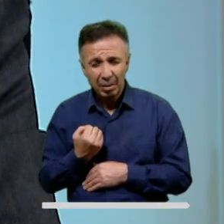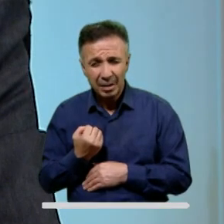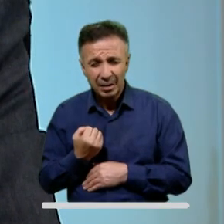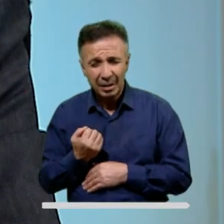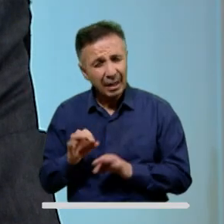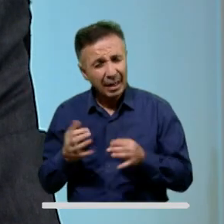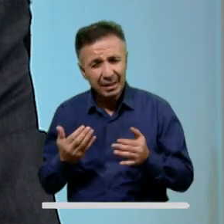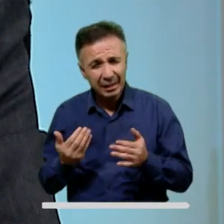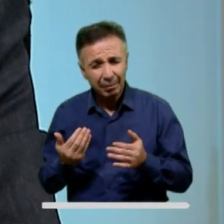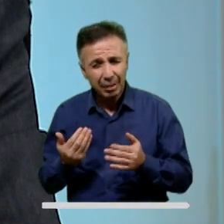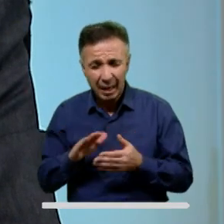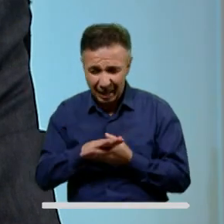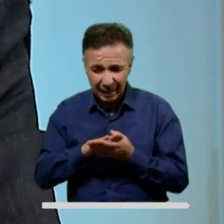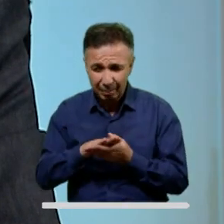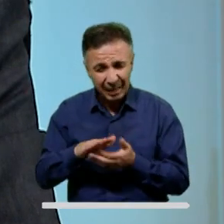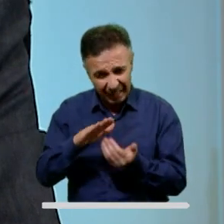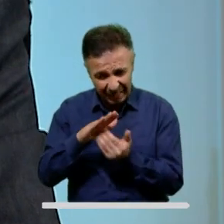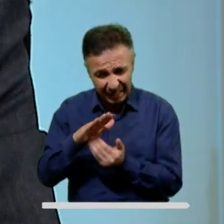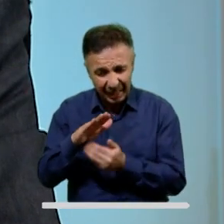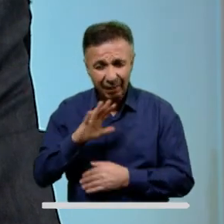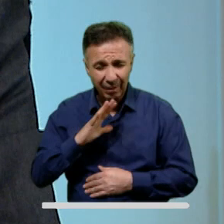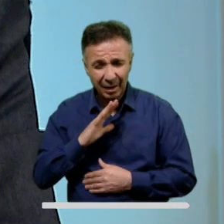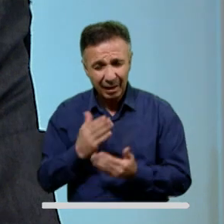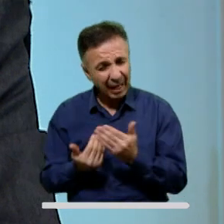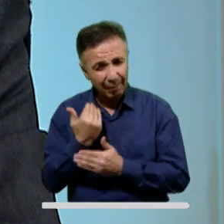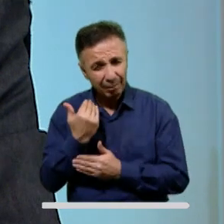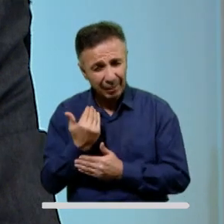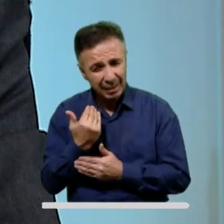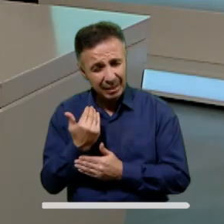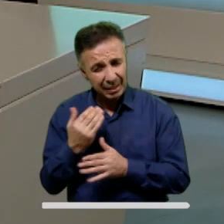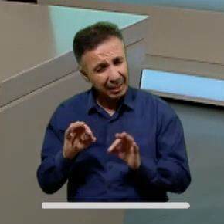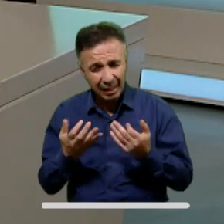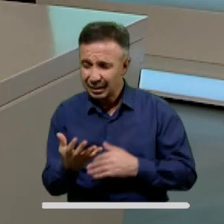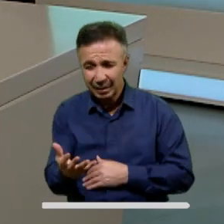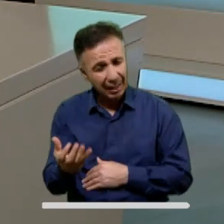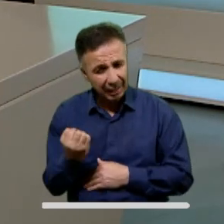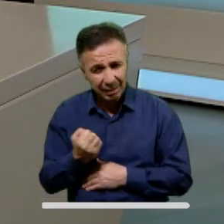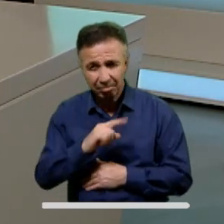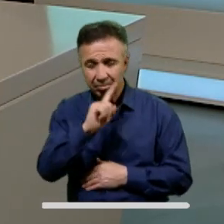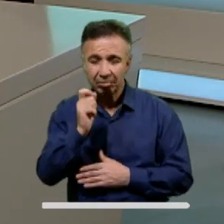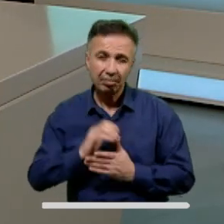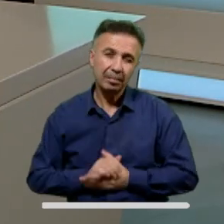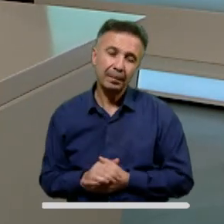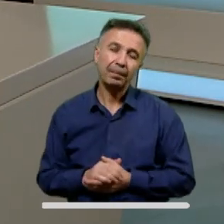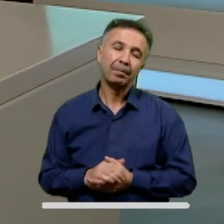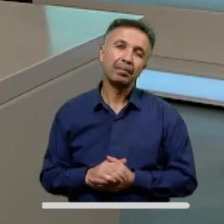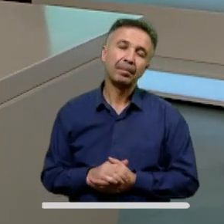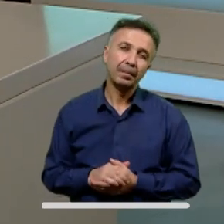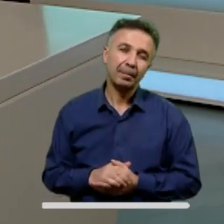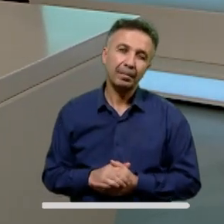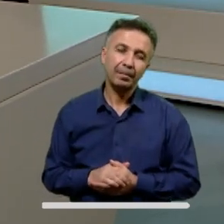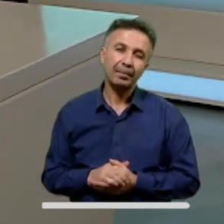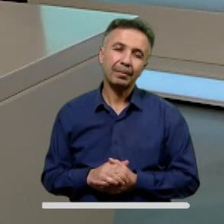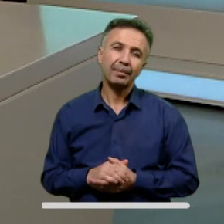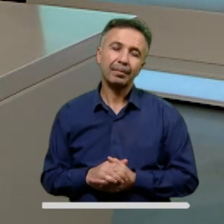Yaş gelmiş şuraya. Yani problem yaşıyorsunuz ayaklarınızın. Evet, bunun ne problem var? Bunu nasıl abdesti